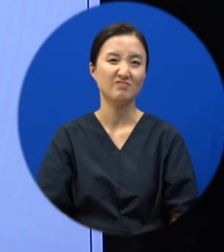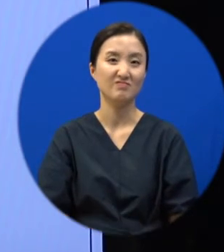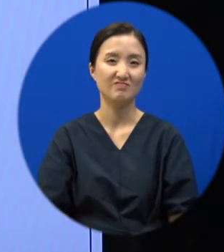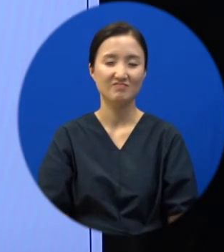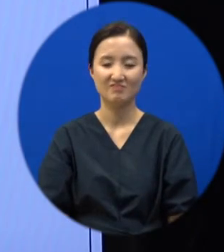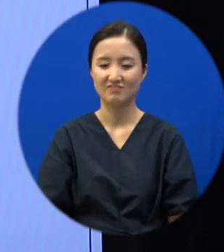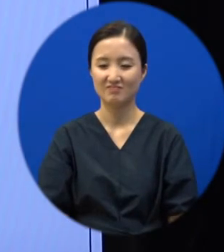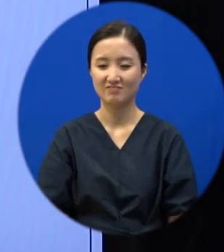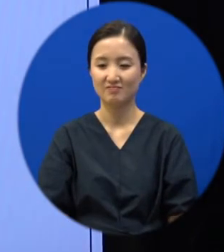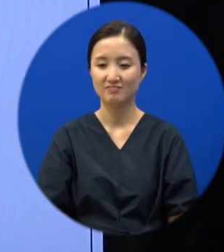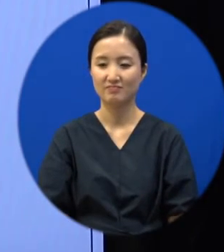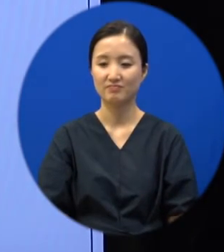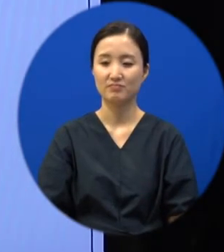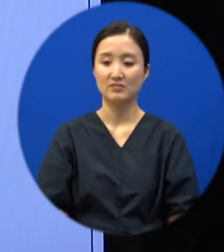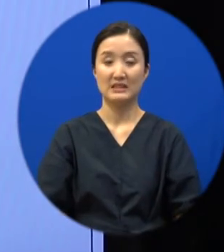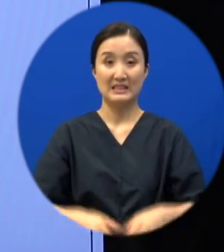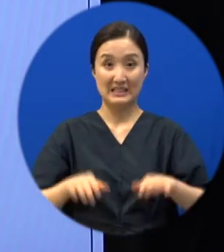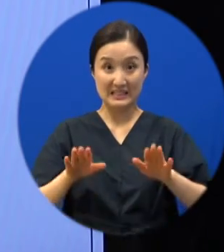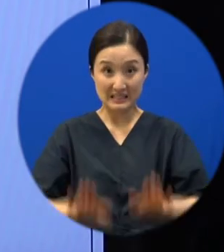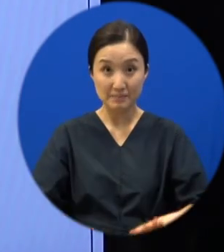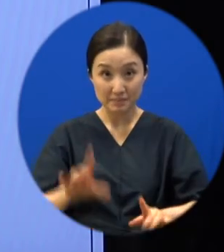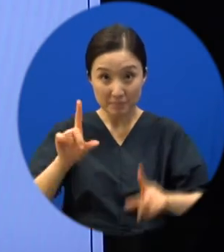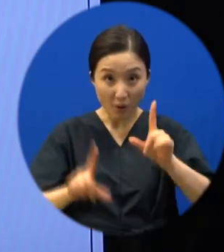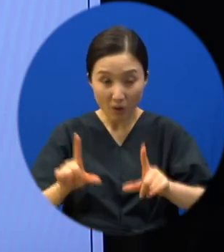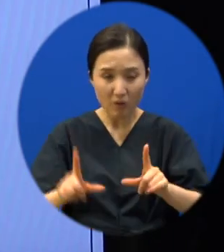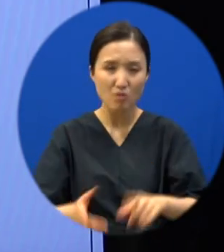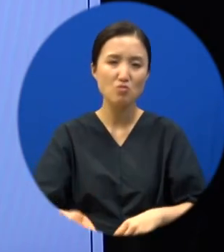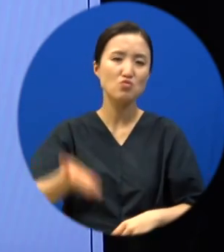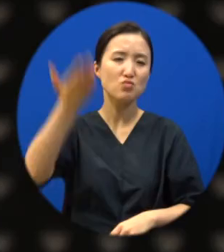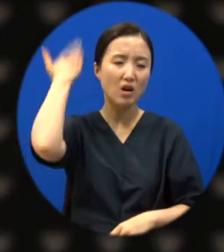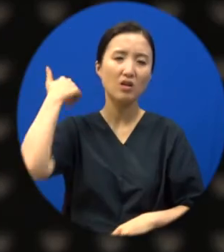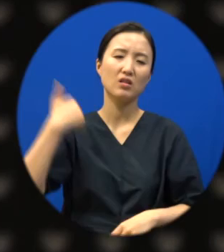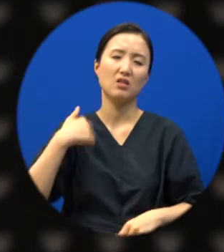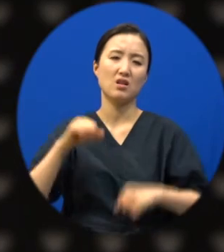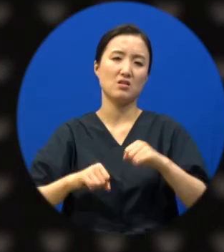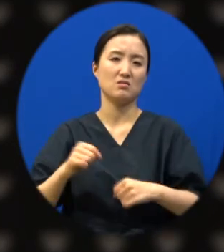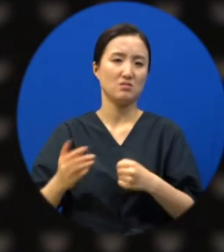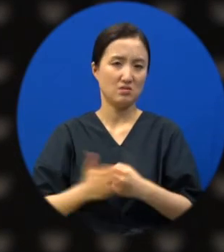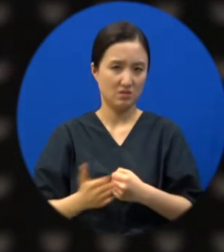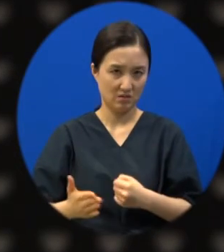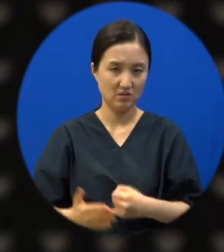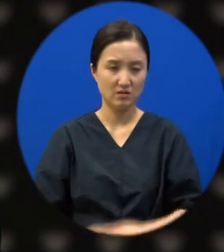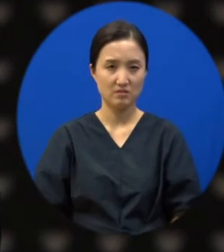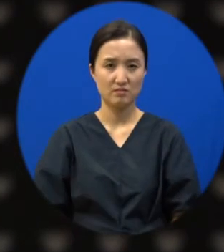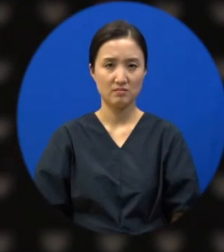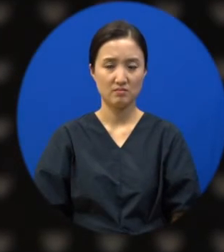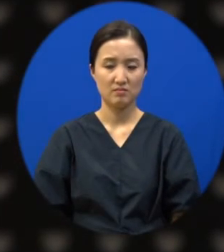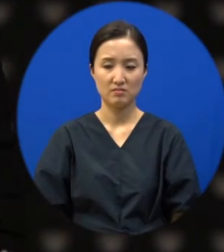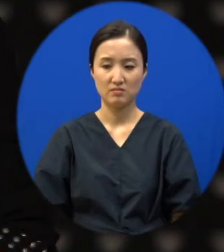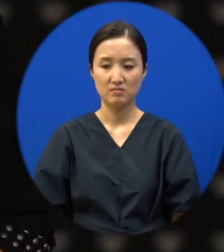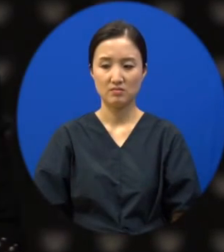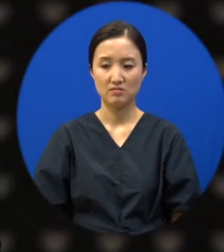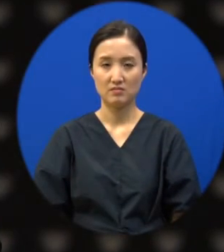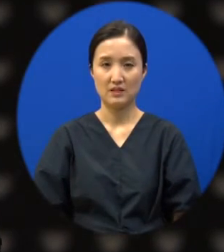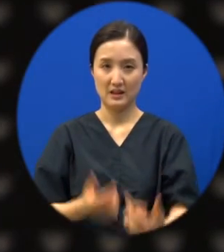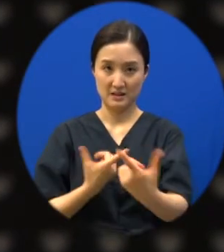것들의 결과물이죠. 다 동의하시나요? 자, 그렇다면 저를 한번 따라서